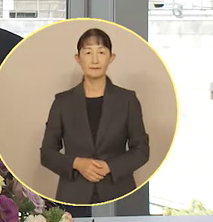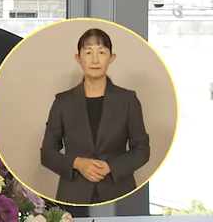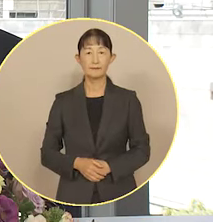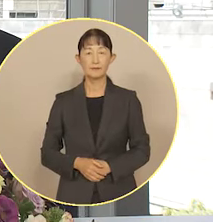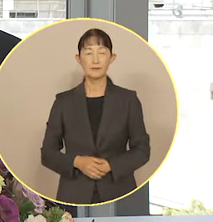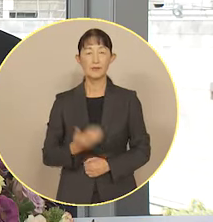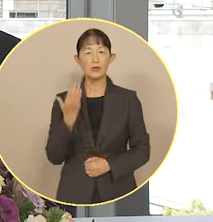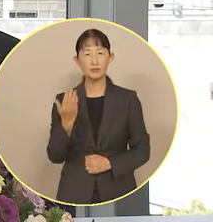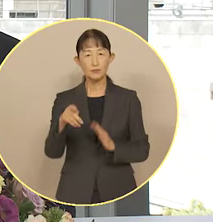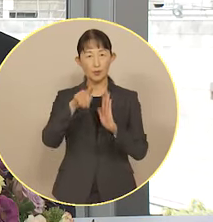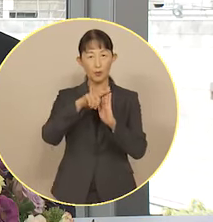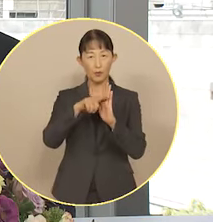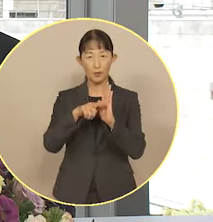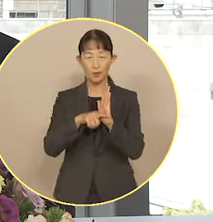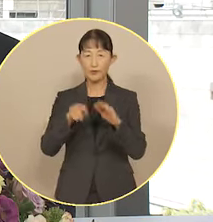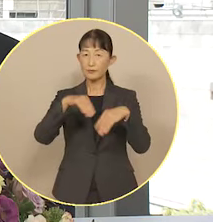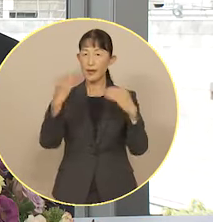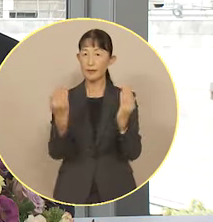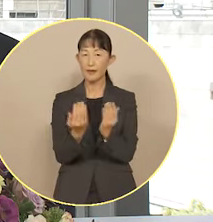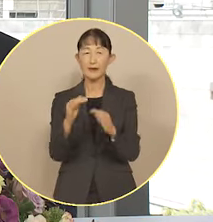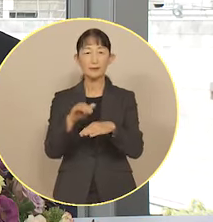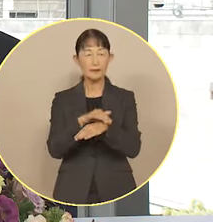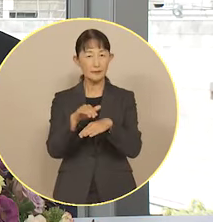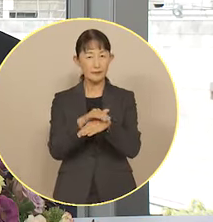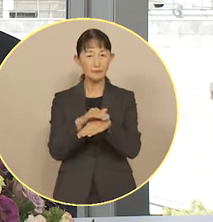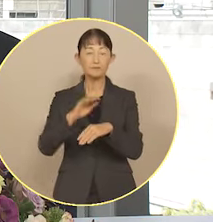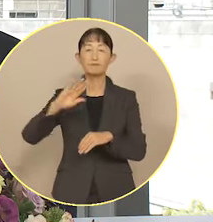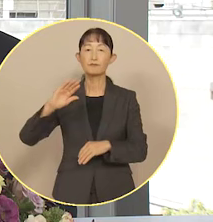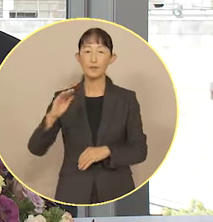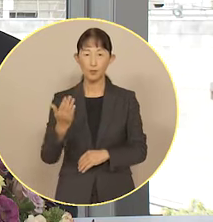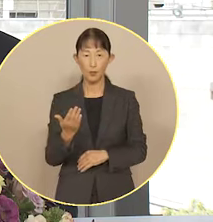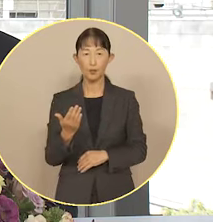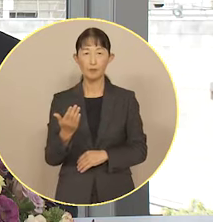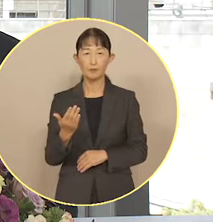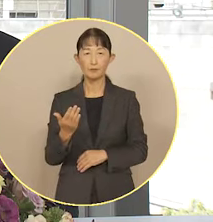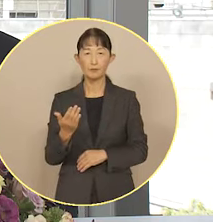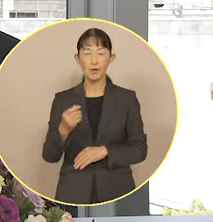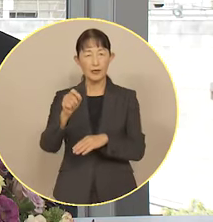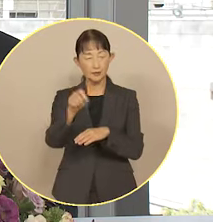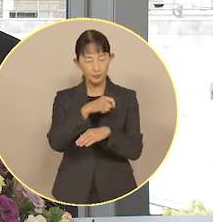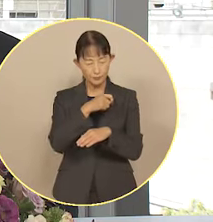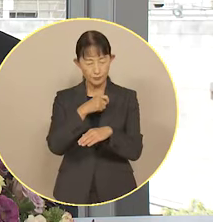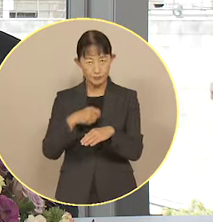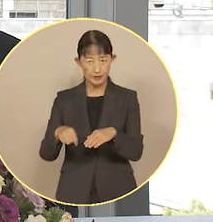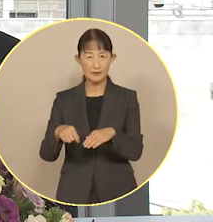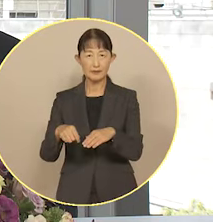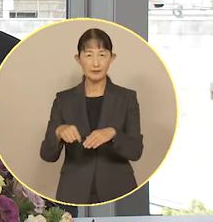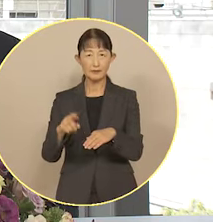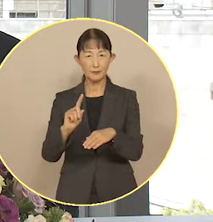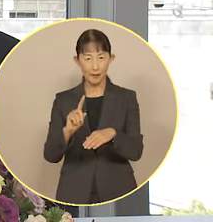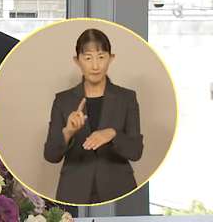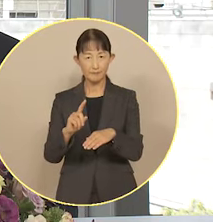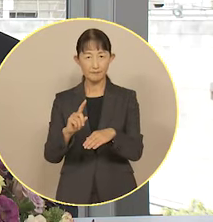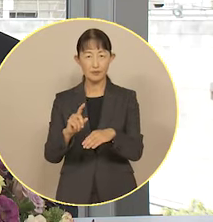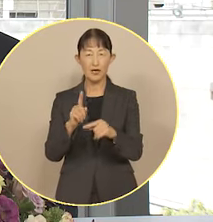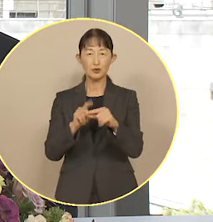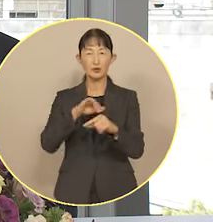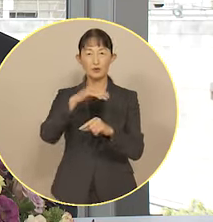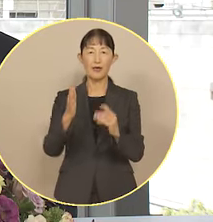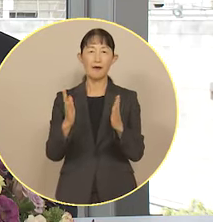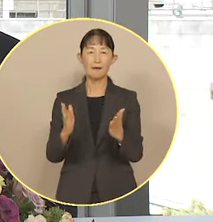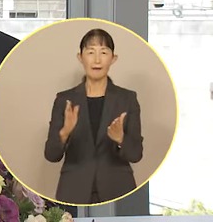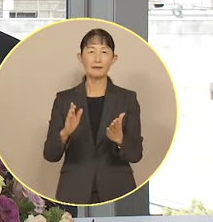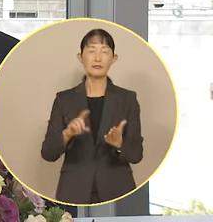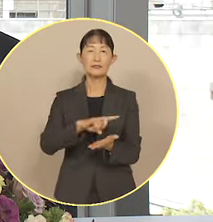質問項目も県制にとって重要な課題なんですけれどもえ特に思い入れの強い質問が中三官地域